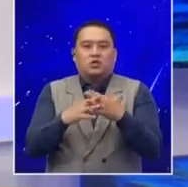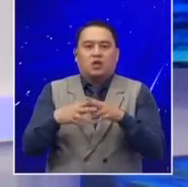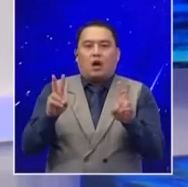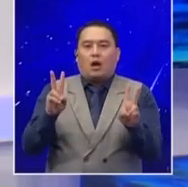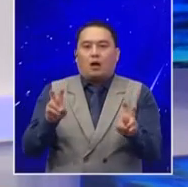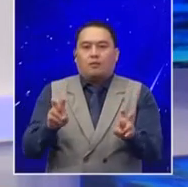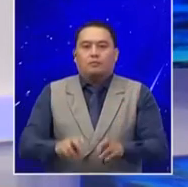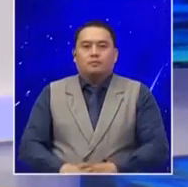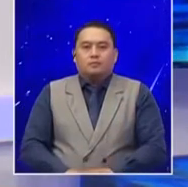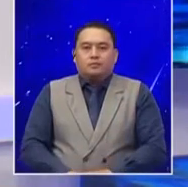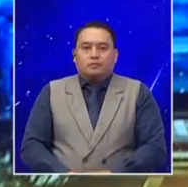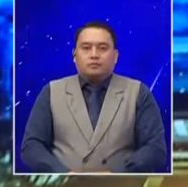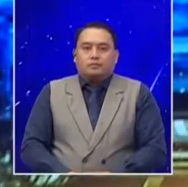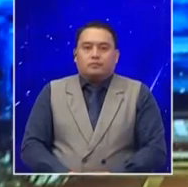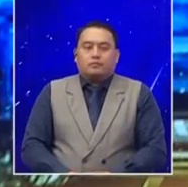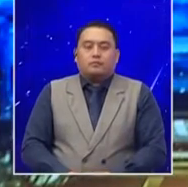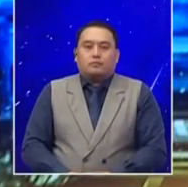села».